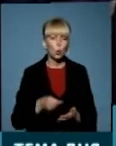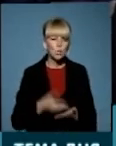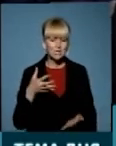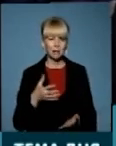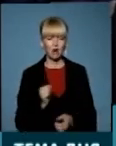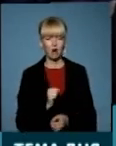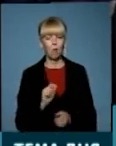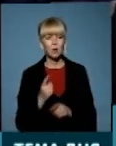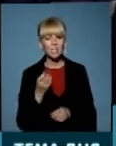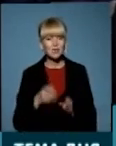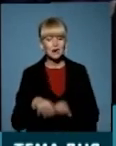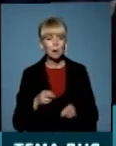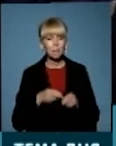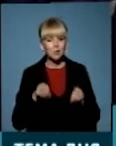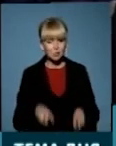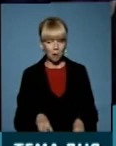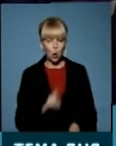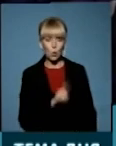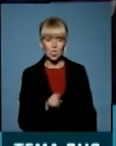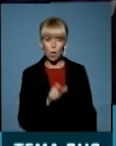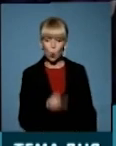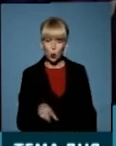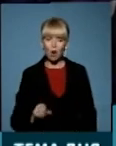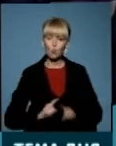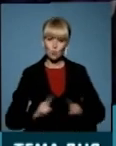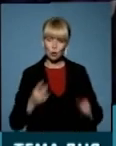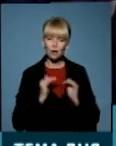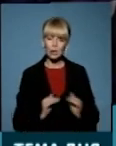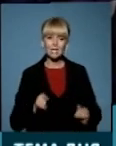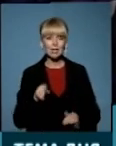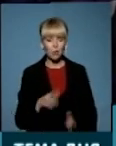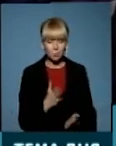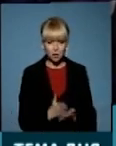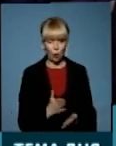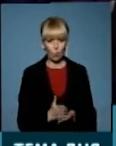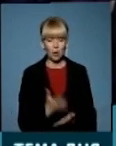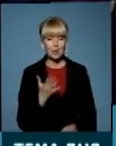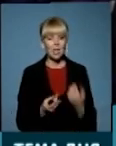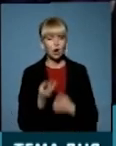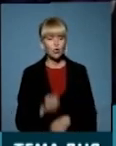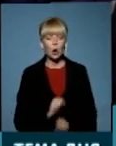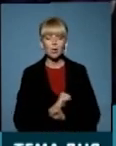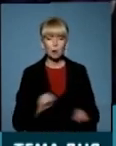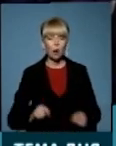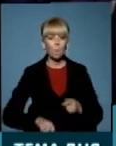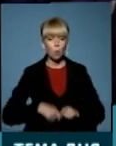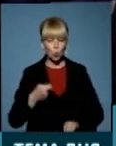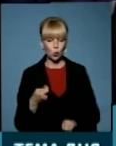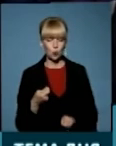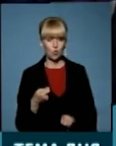а перш за все на безпеку тих людей, а особливо дітей, які там знаходяться. Якщо не можна